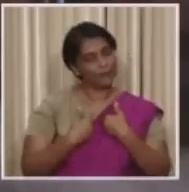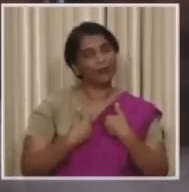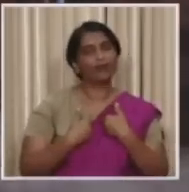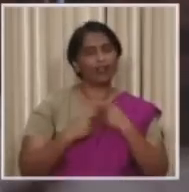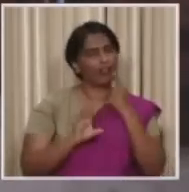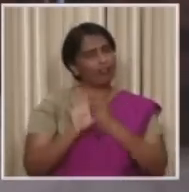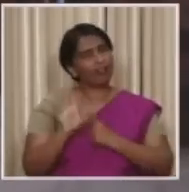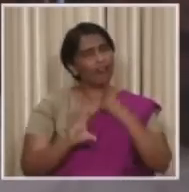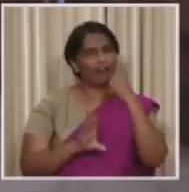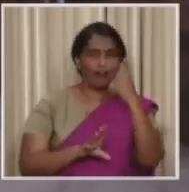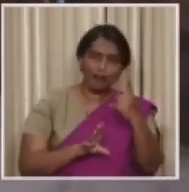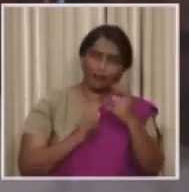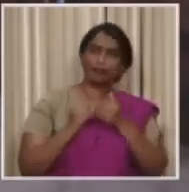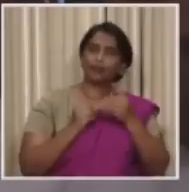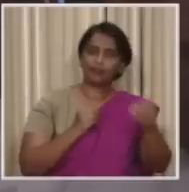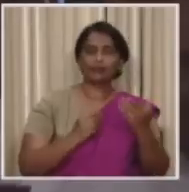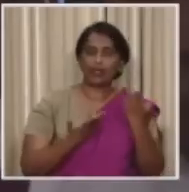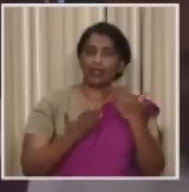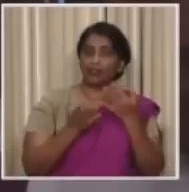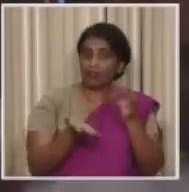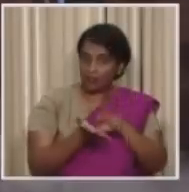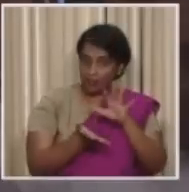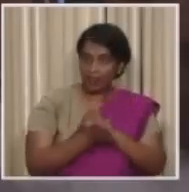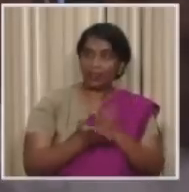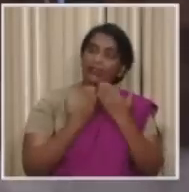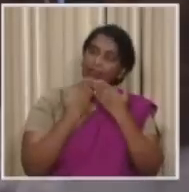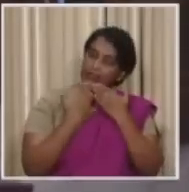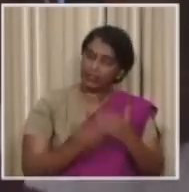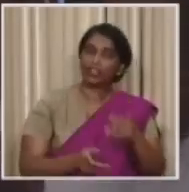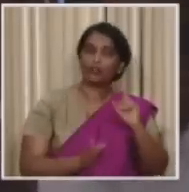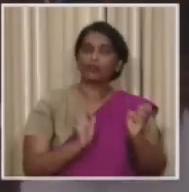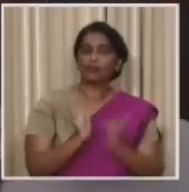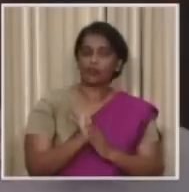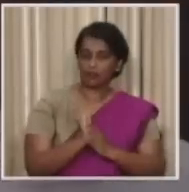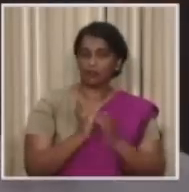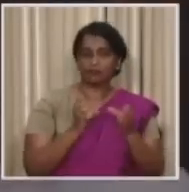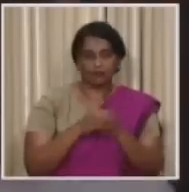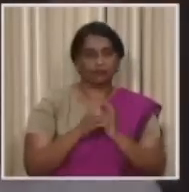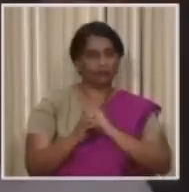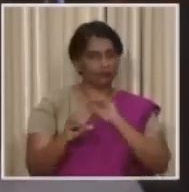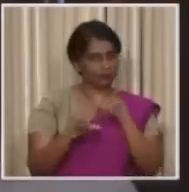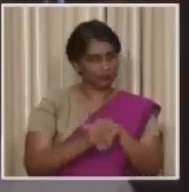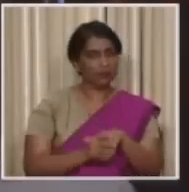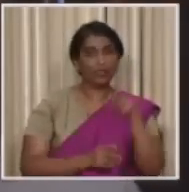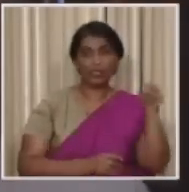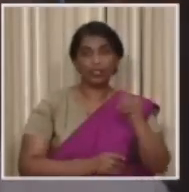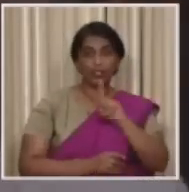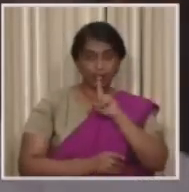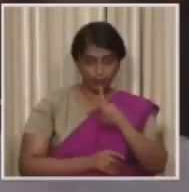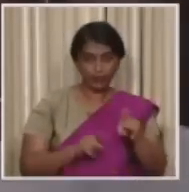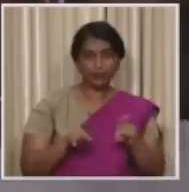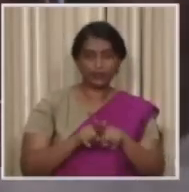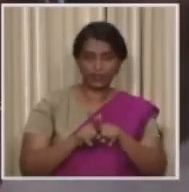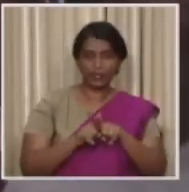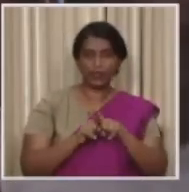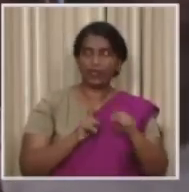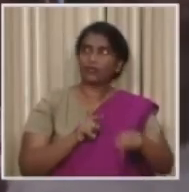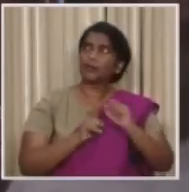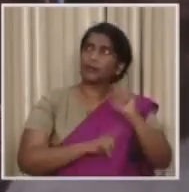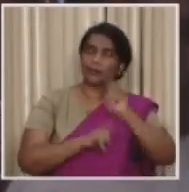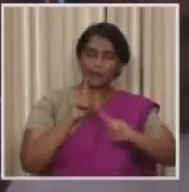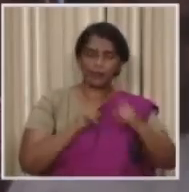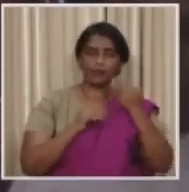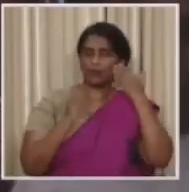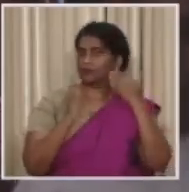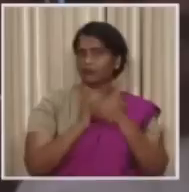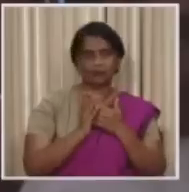gihilar mereka patkiri mas sambandu suhuti bandu ini, itu karena ilim karpoi mereka karak sa bawa tulis city itu muka deh, metu mereka itu aja mandi ada palemim itu sanggih itu wenas selat